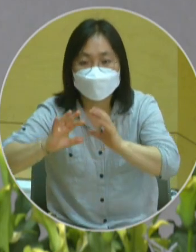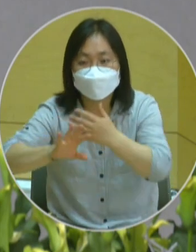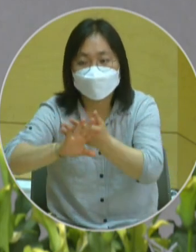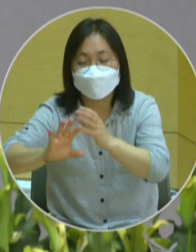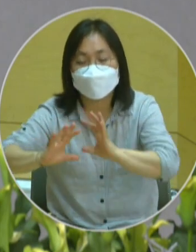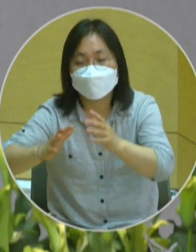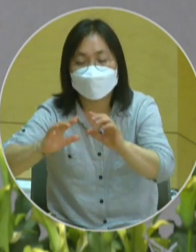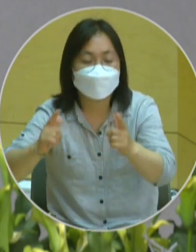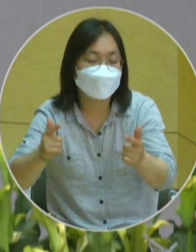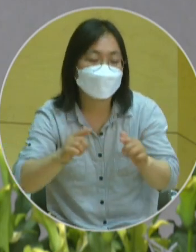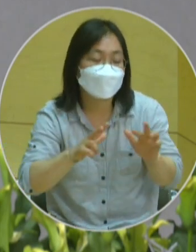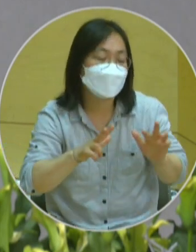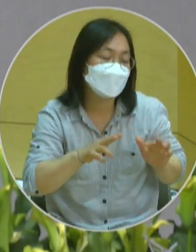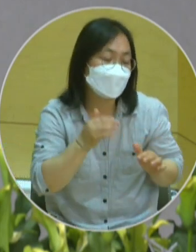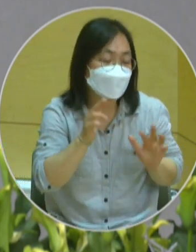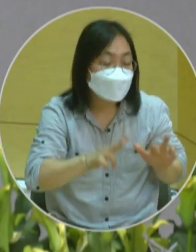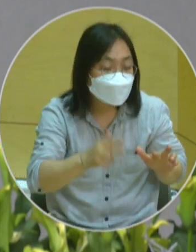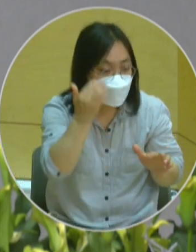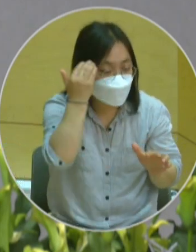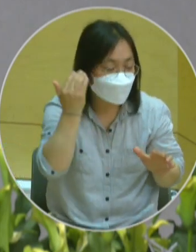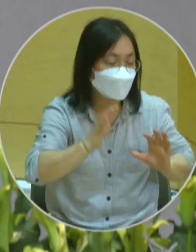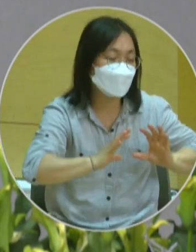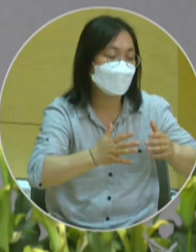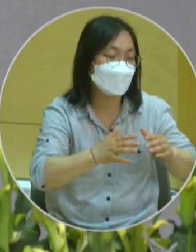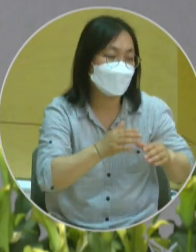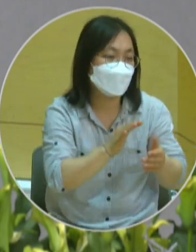이제는 우리나라가 되어 있습니다.